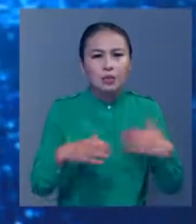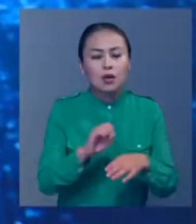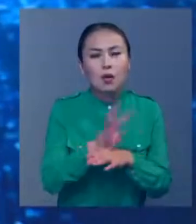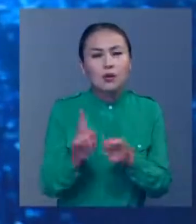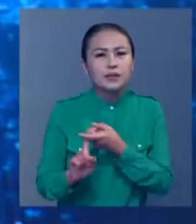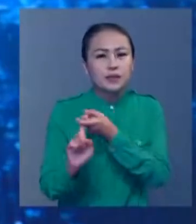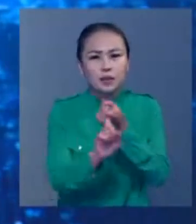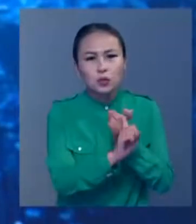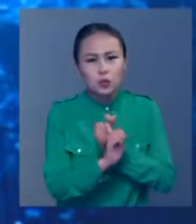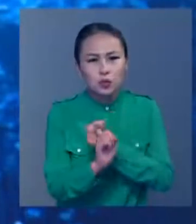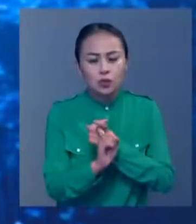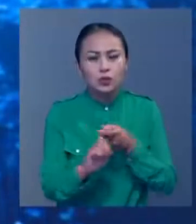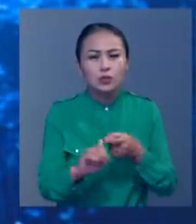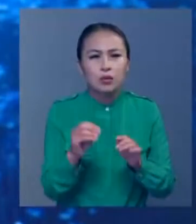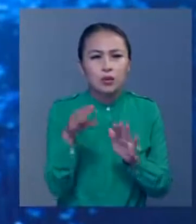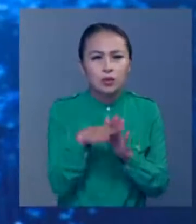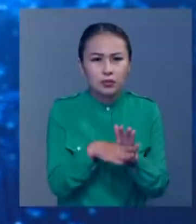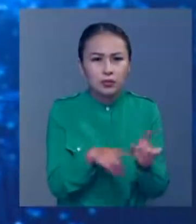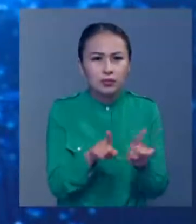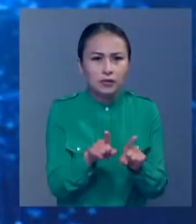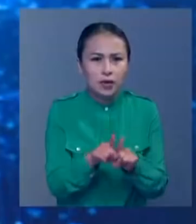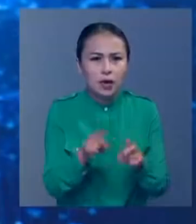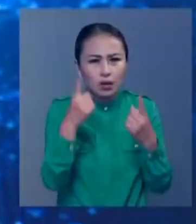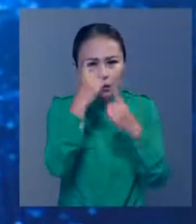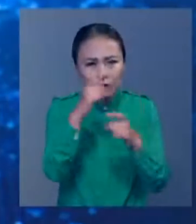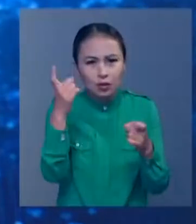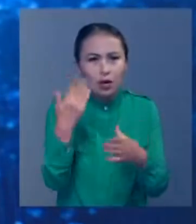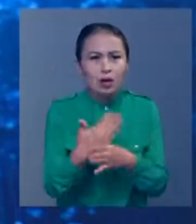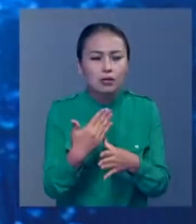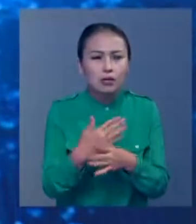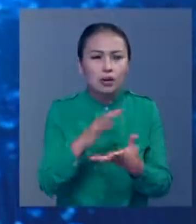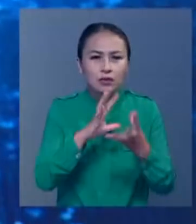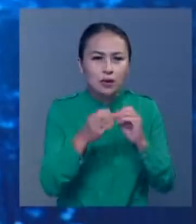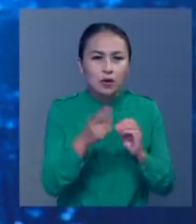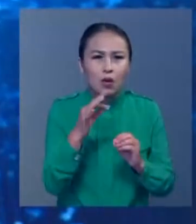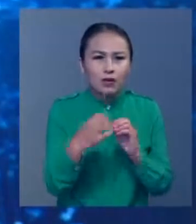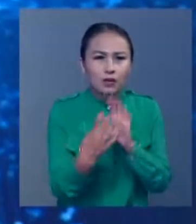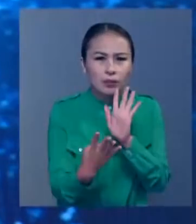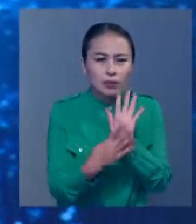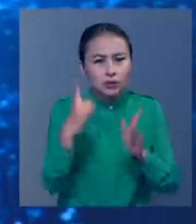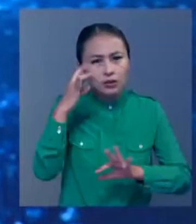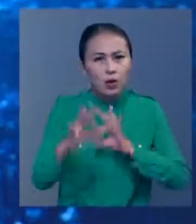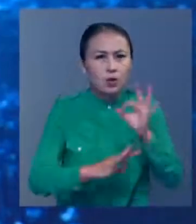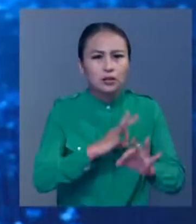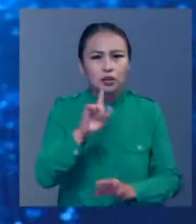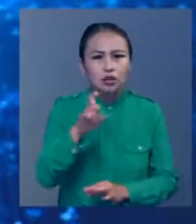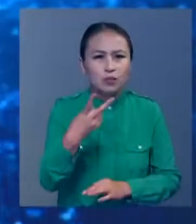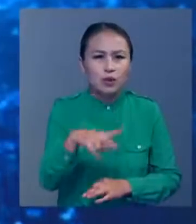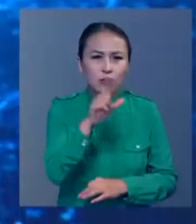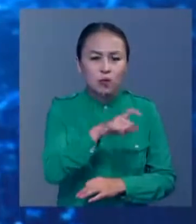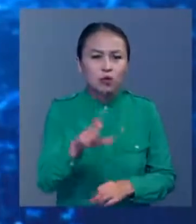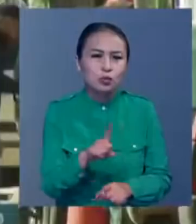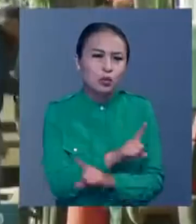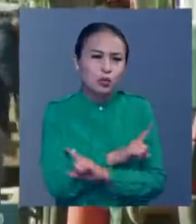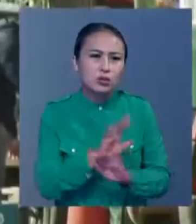Аргентинада коронавирус індетінің өршуі дес бермей келеді. Ақпарат көздерінің хабарлауынша COVID-19-дан бір тәулікте 120 адам көз